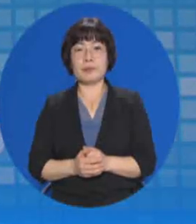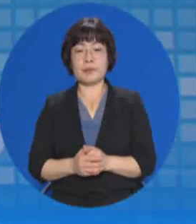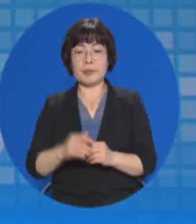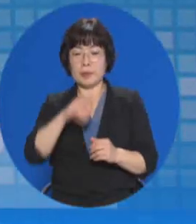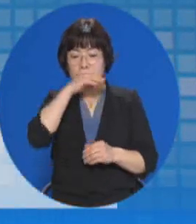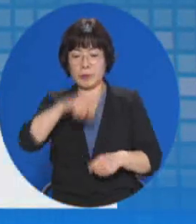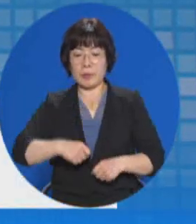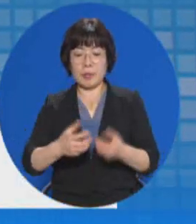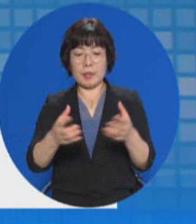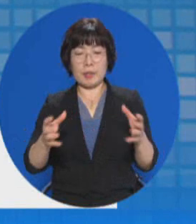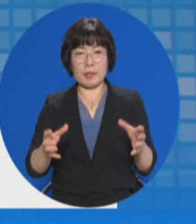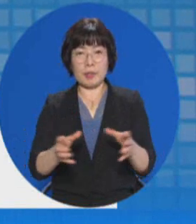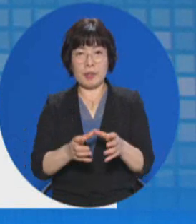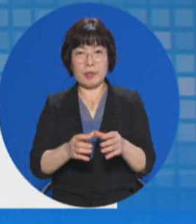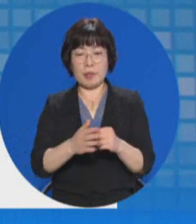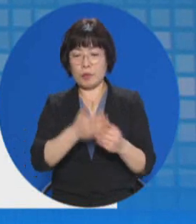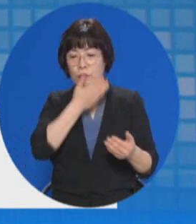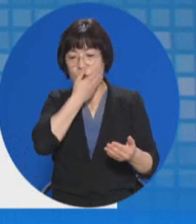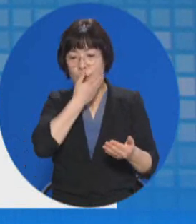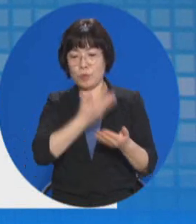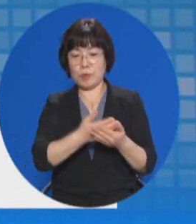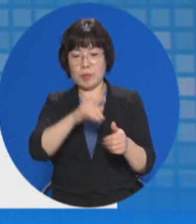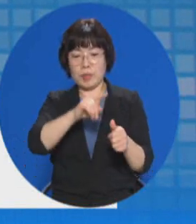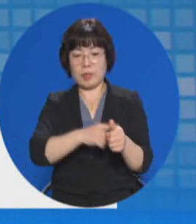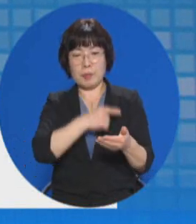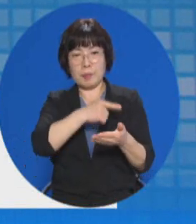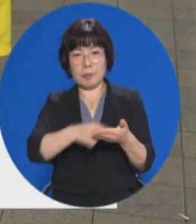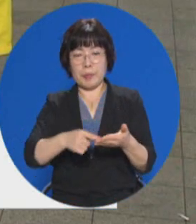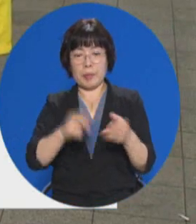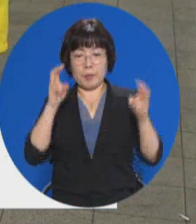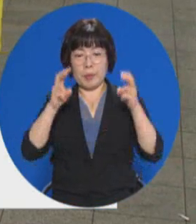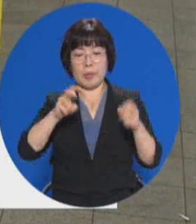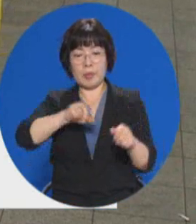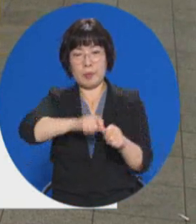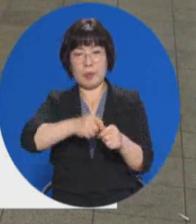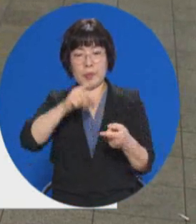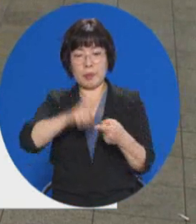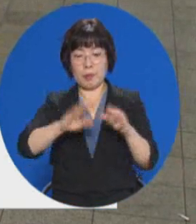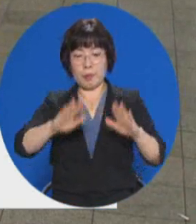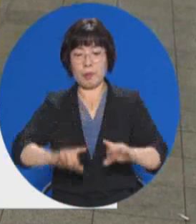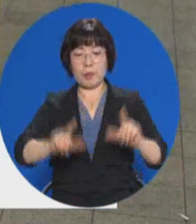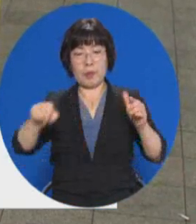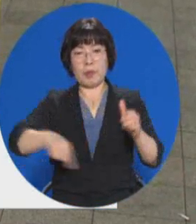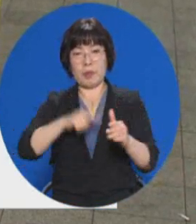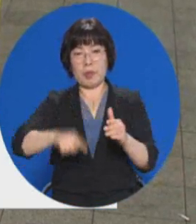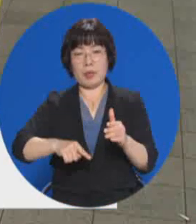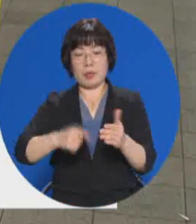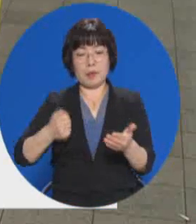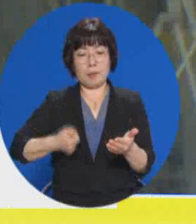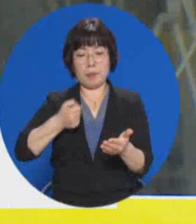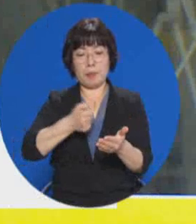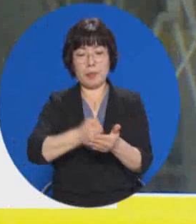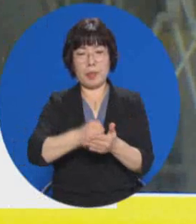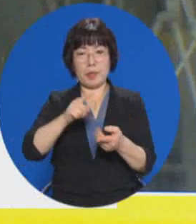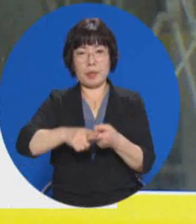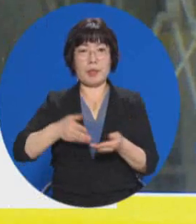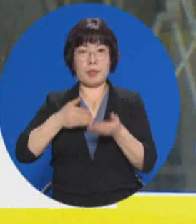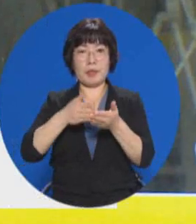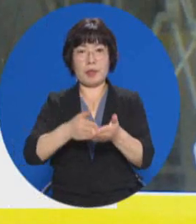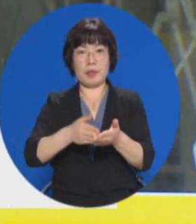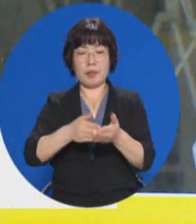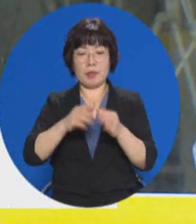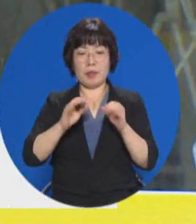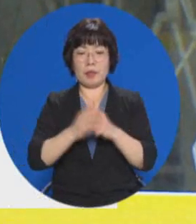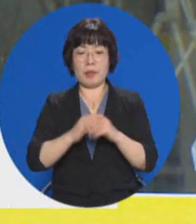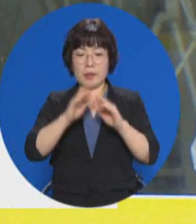정의당 전남도당이 중대재해기업처벌법 연내 제정을 촉구했습니다. 정의당 전남도당은 김용군법으로